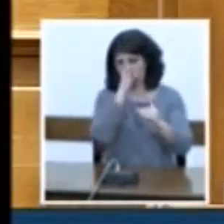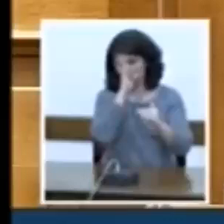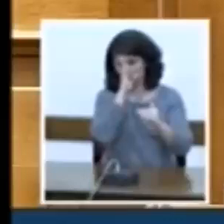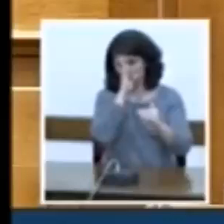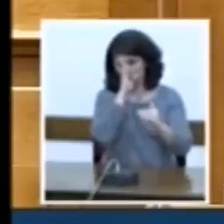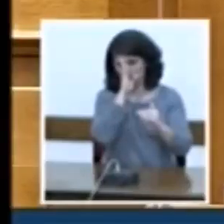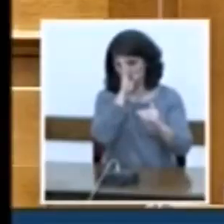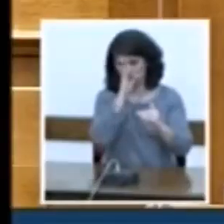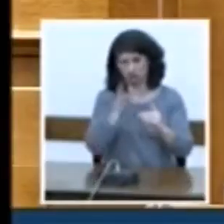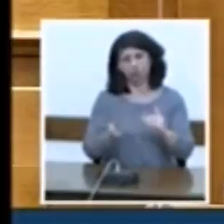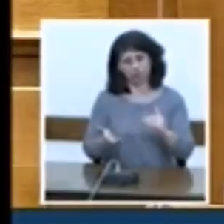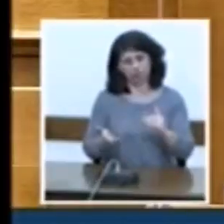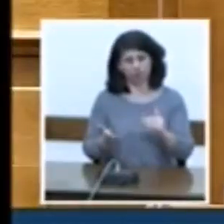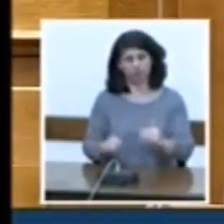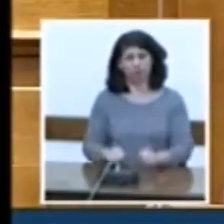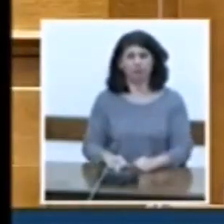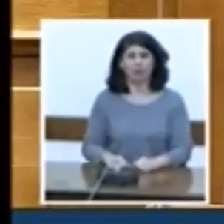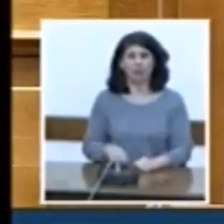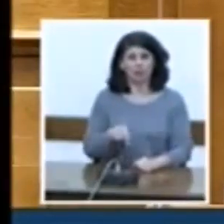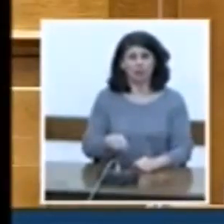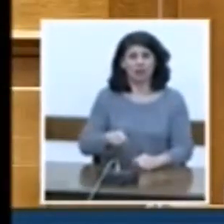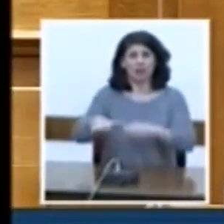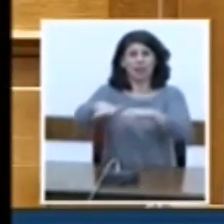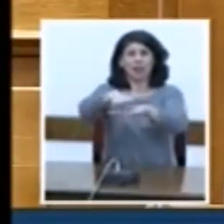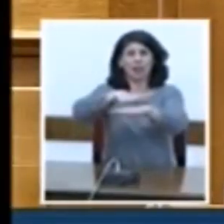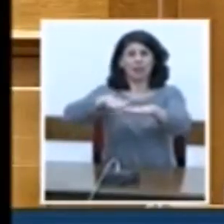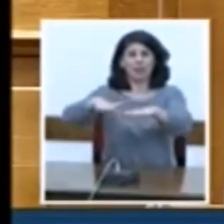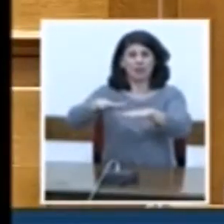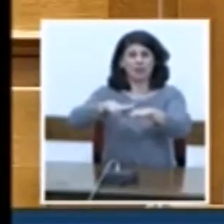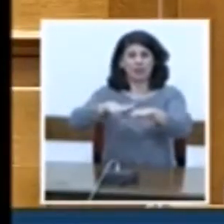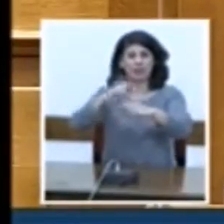εισέρχεται στην επικράτεια της ακρισίας.